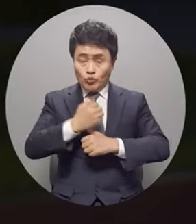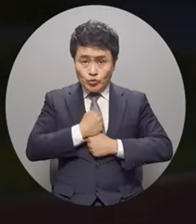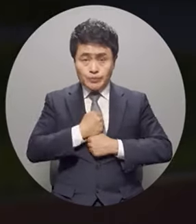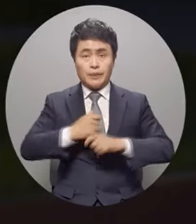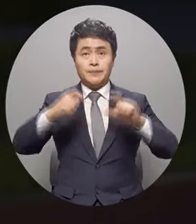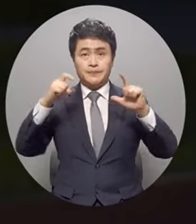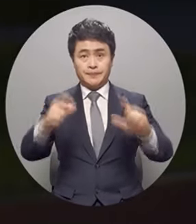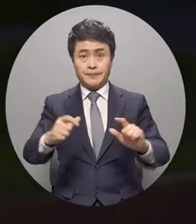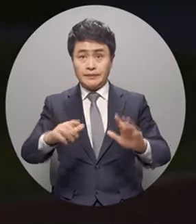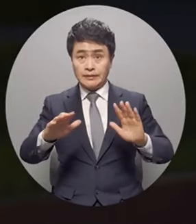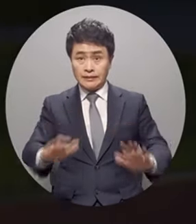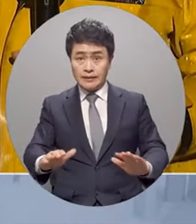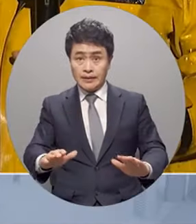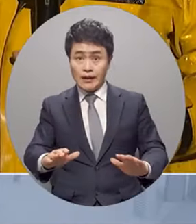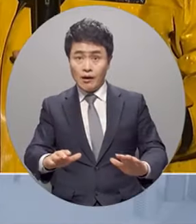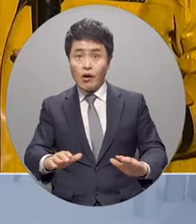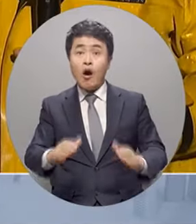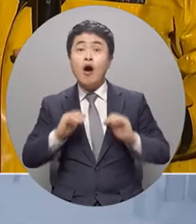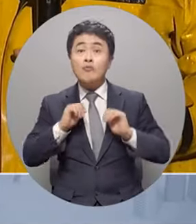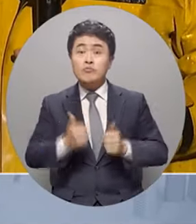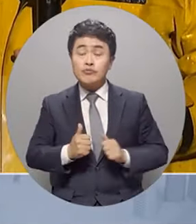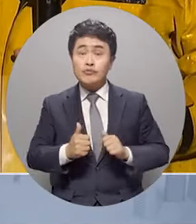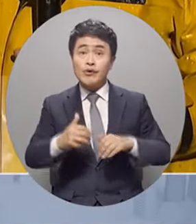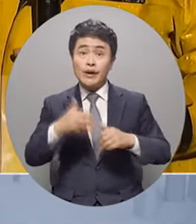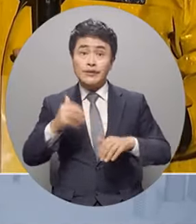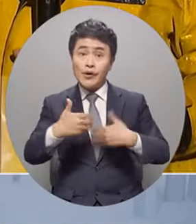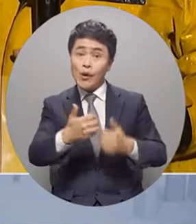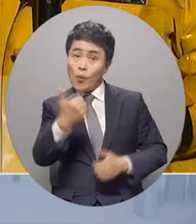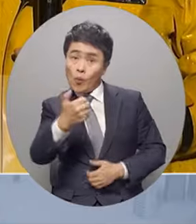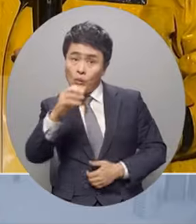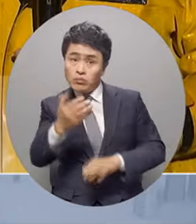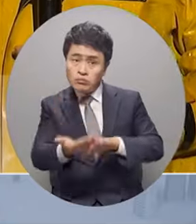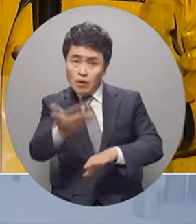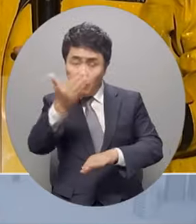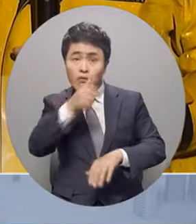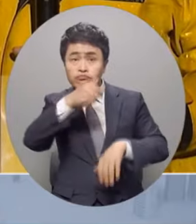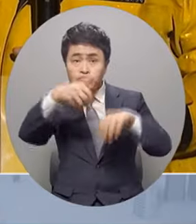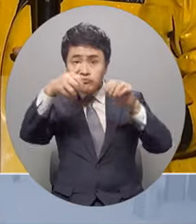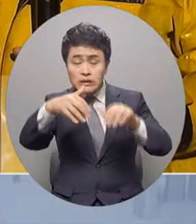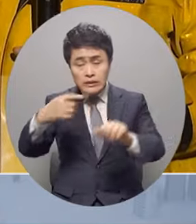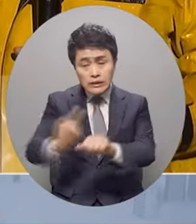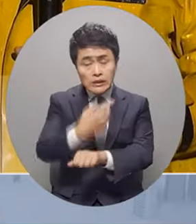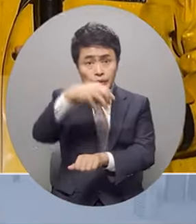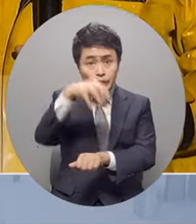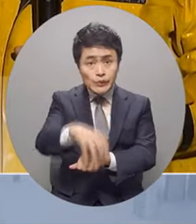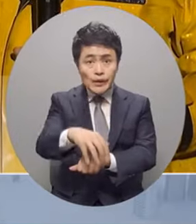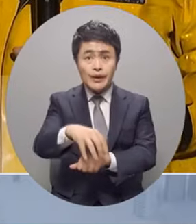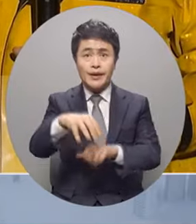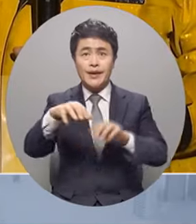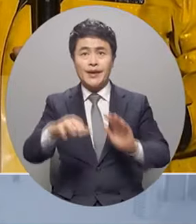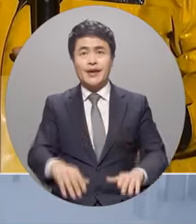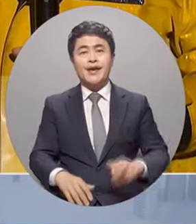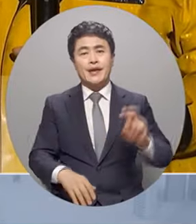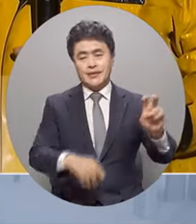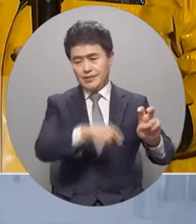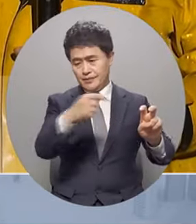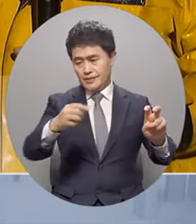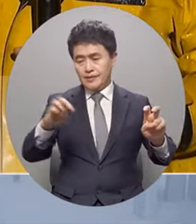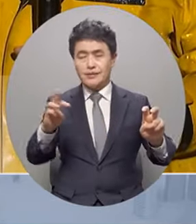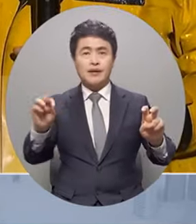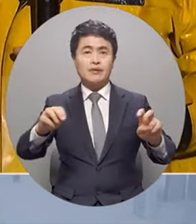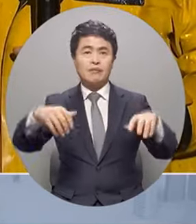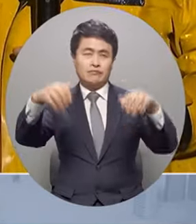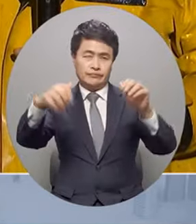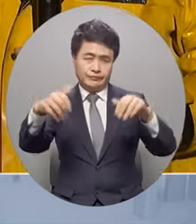발효됐습니다. 지금까지 부여와 청양에 50mm가 넘는 비가 왔고, 그 밖에 대부분 지역에 20에서 30mm의